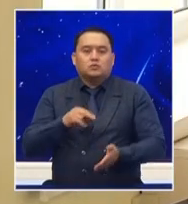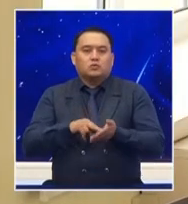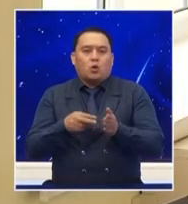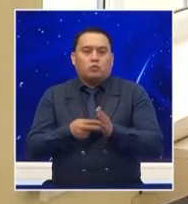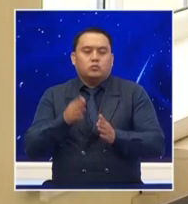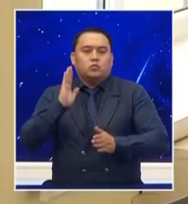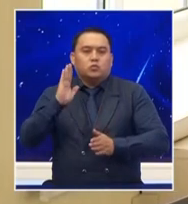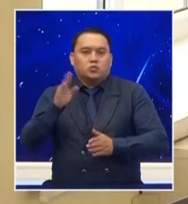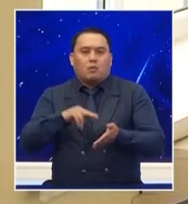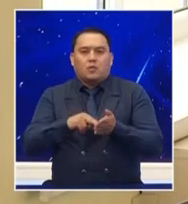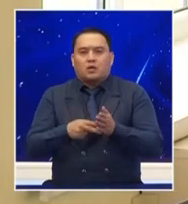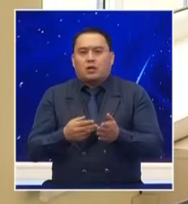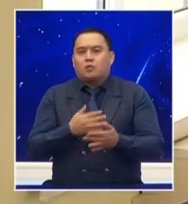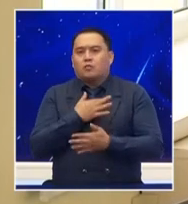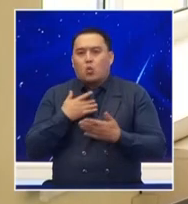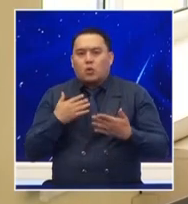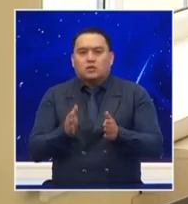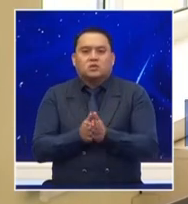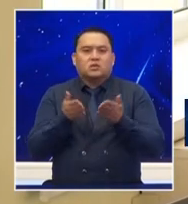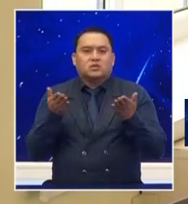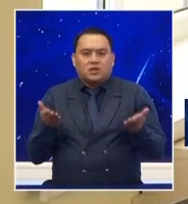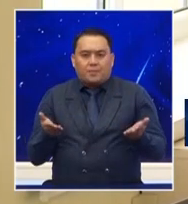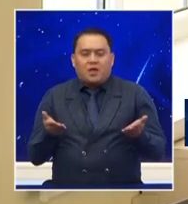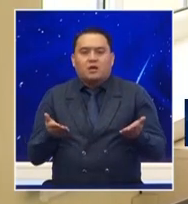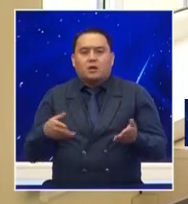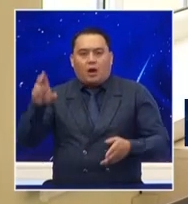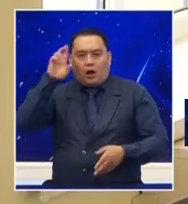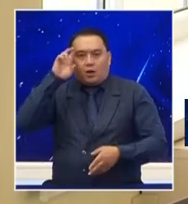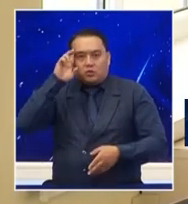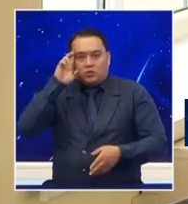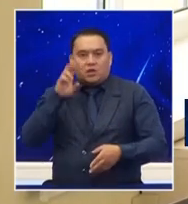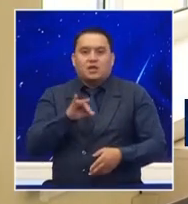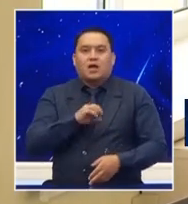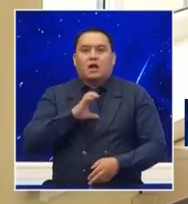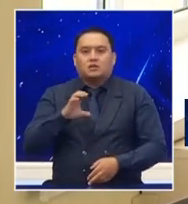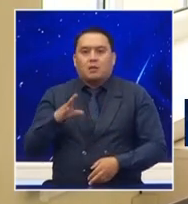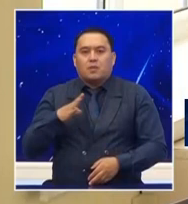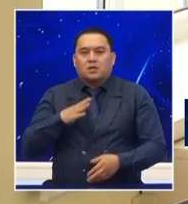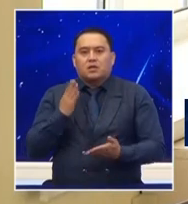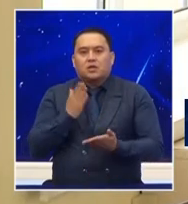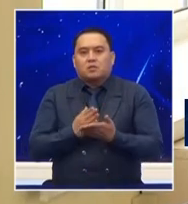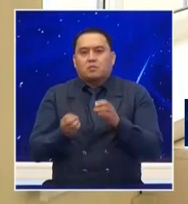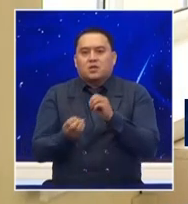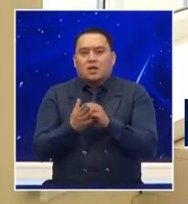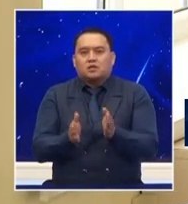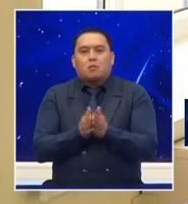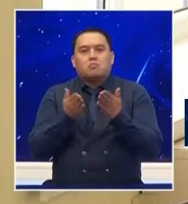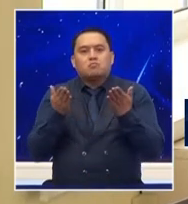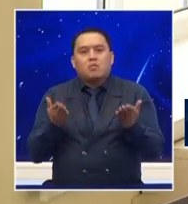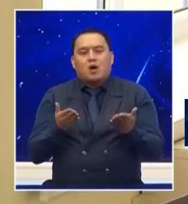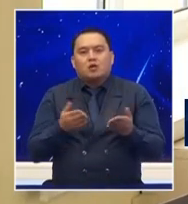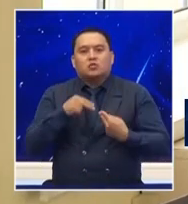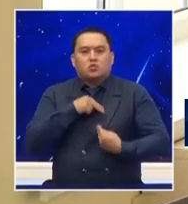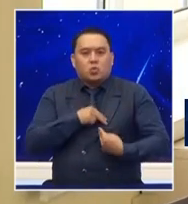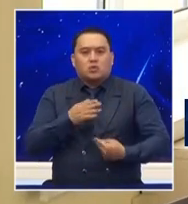На будущее у нас запланировано немало книжных новинок. В Государственном архиве Ильяса Жансугурова имеется 15 папок. В них хранятся